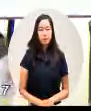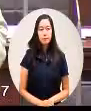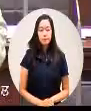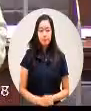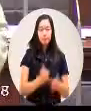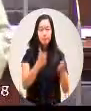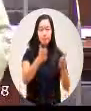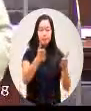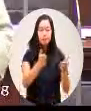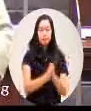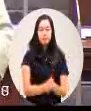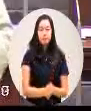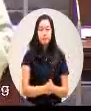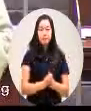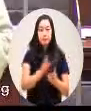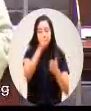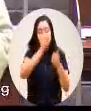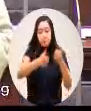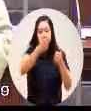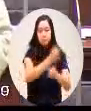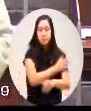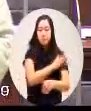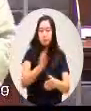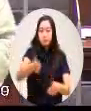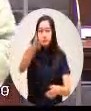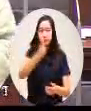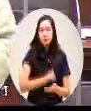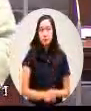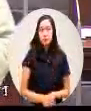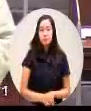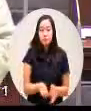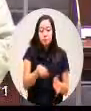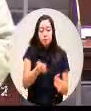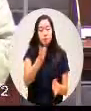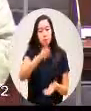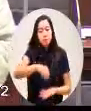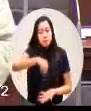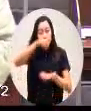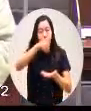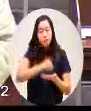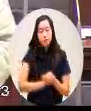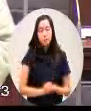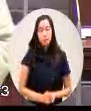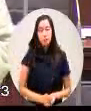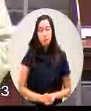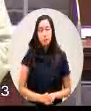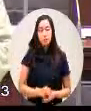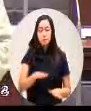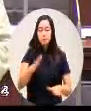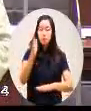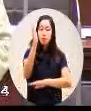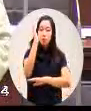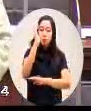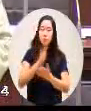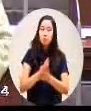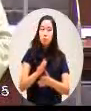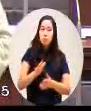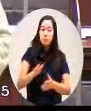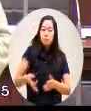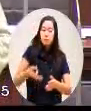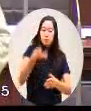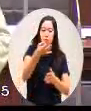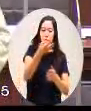多谢议长，多谢陈议员。啊，拄只陈议员提起讲。政府潜藏的债